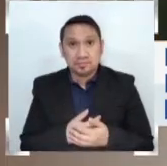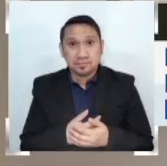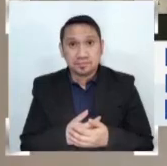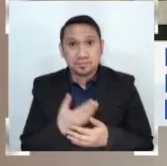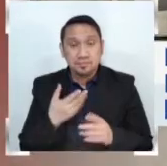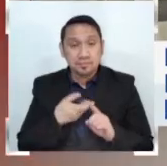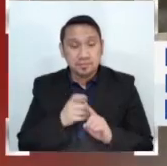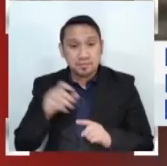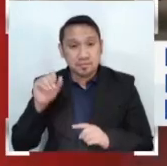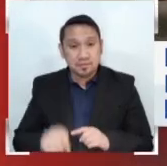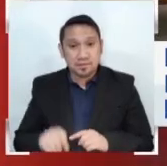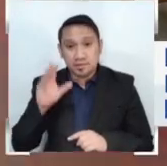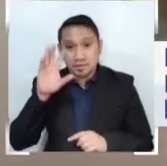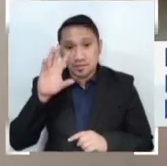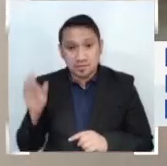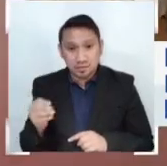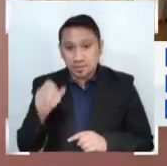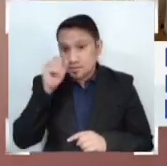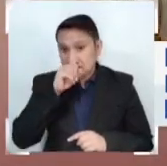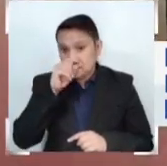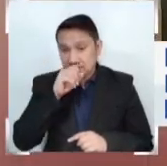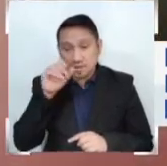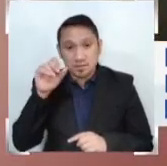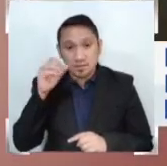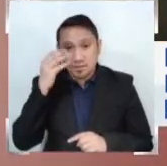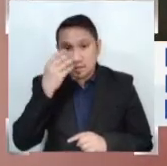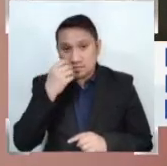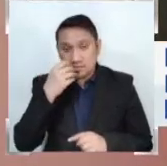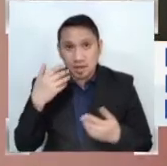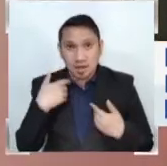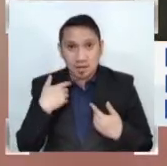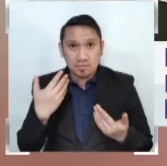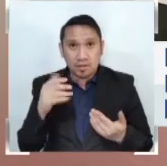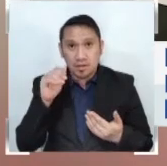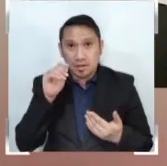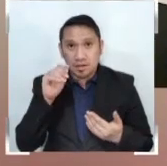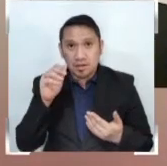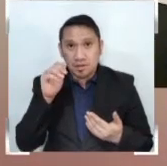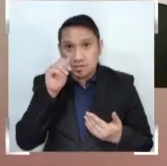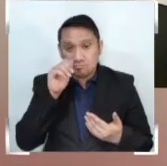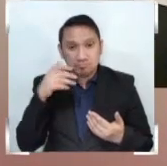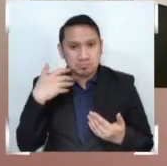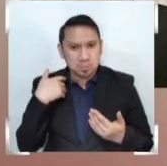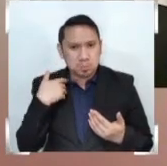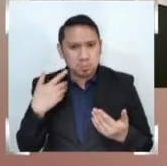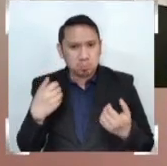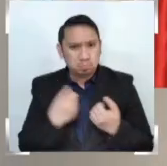South Africa. May record na 17 wins, 0 losses at 12 knockouts ang boxing champ.